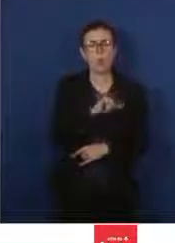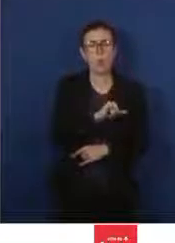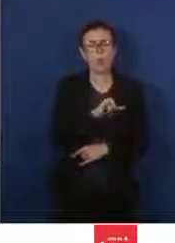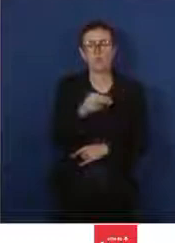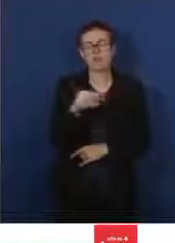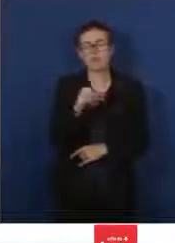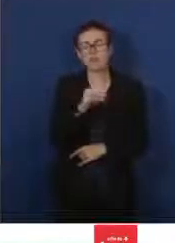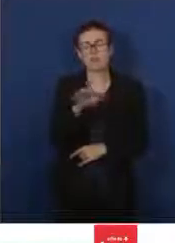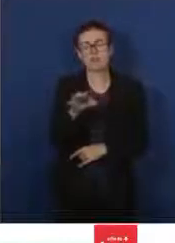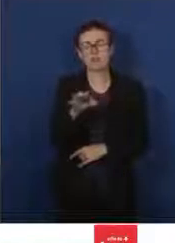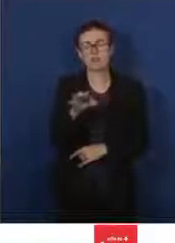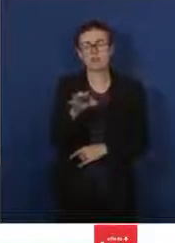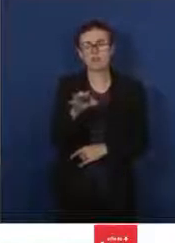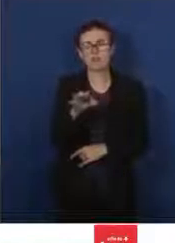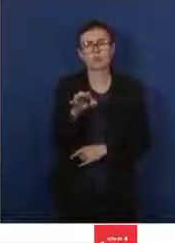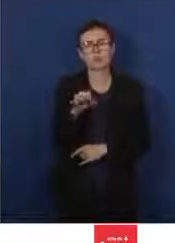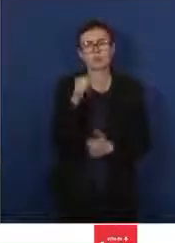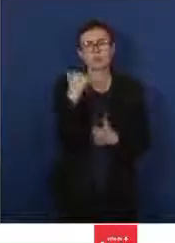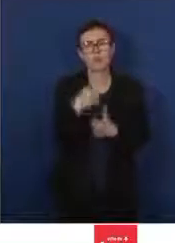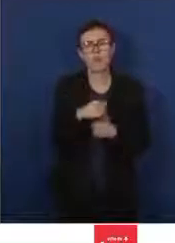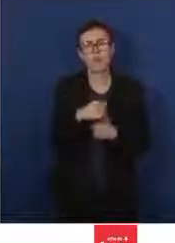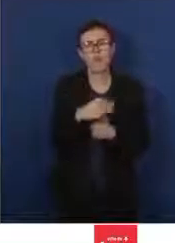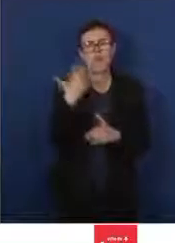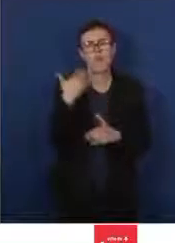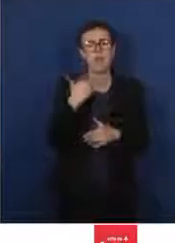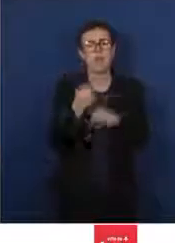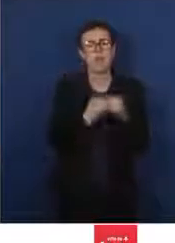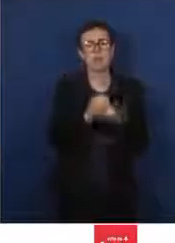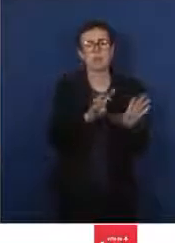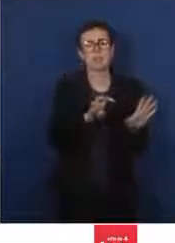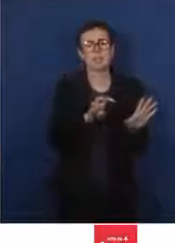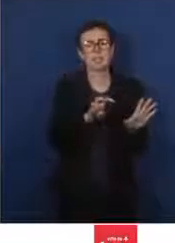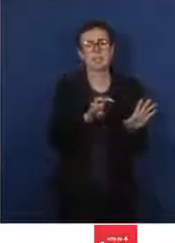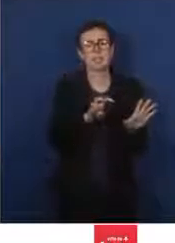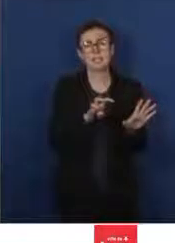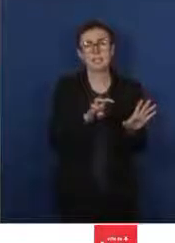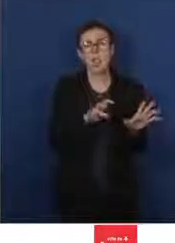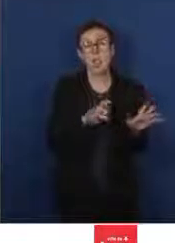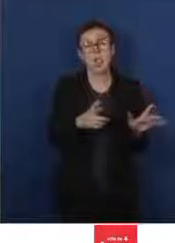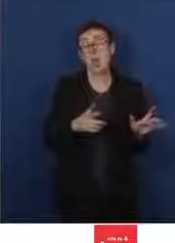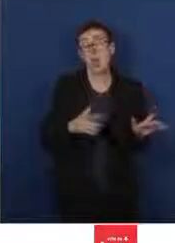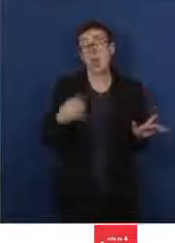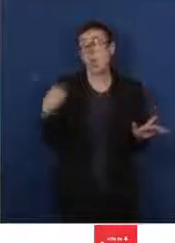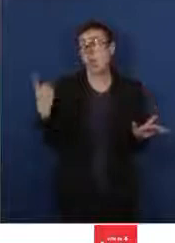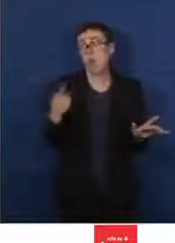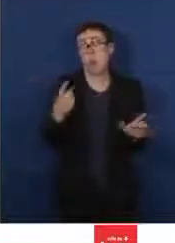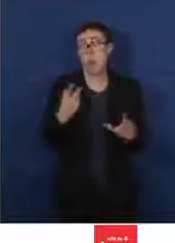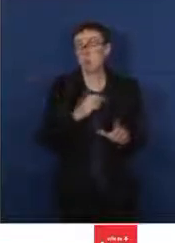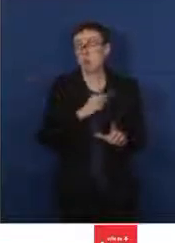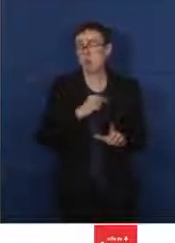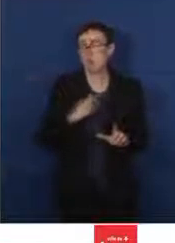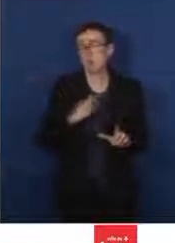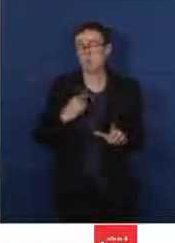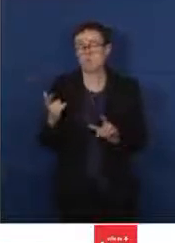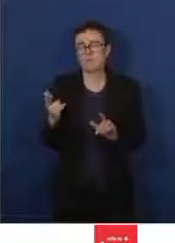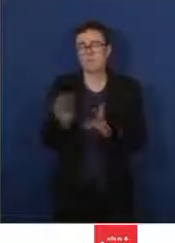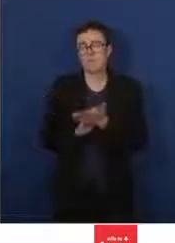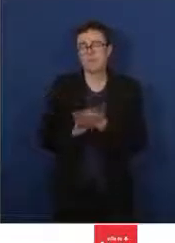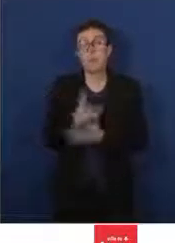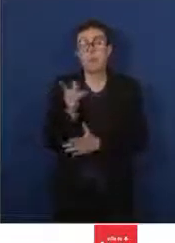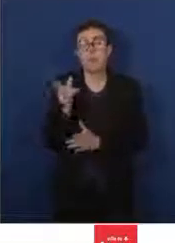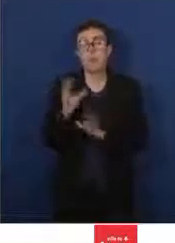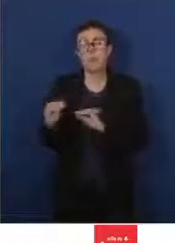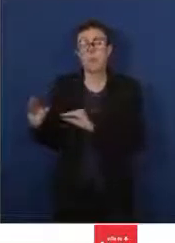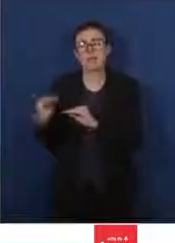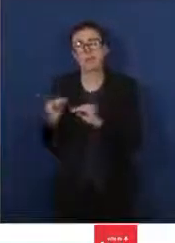avait, rue Maracci, causé tant de troubles que les riverains eux-mêmes s'étaient constitués en brigades nocturnes, filtrant la